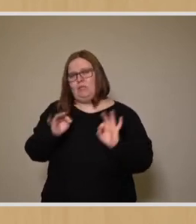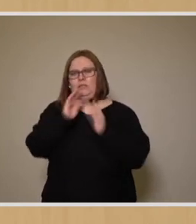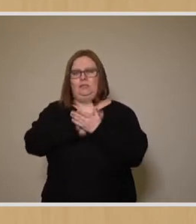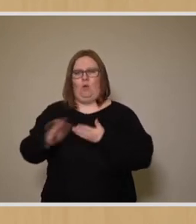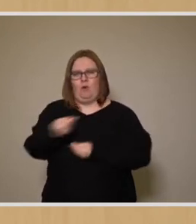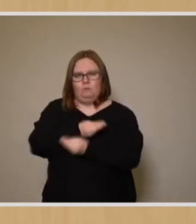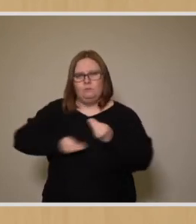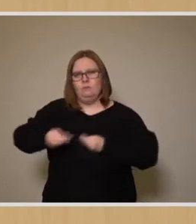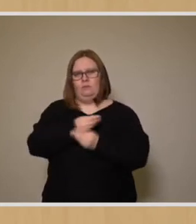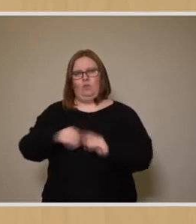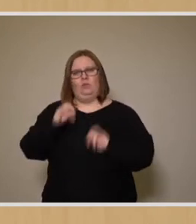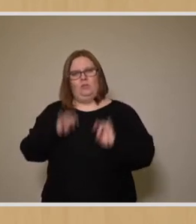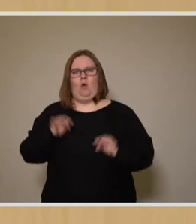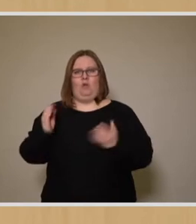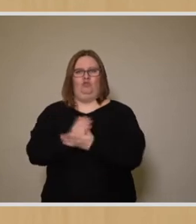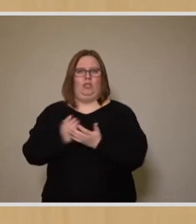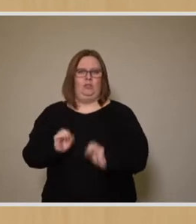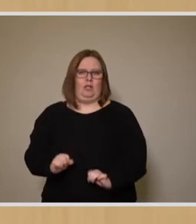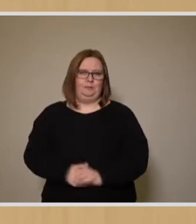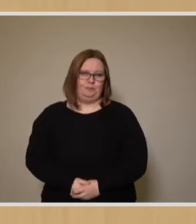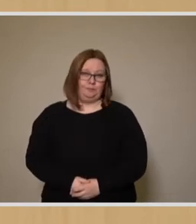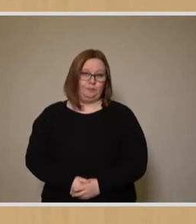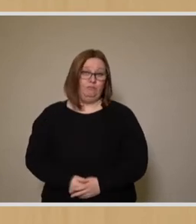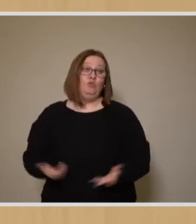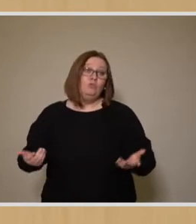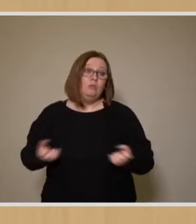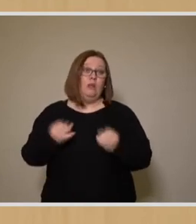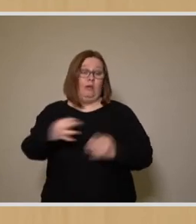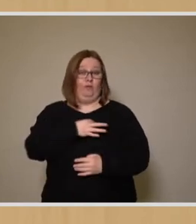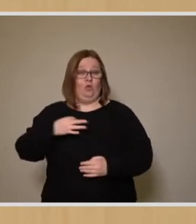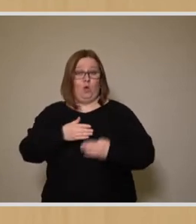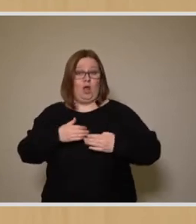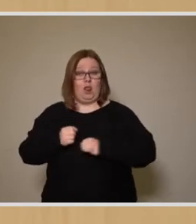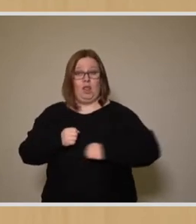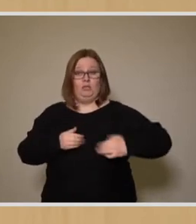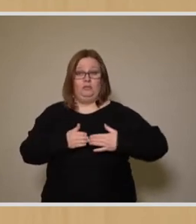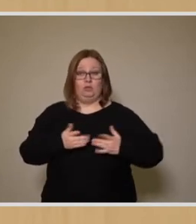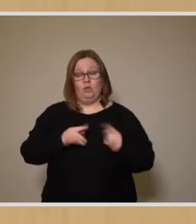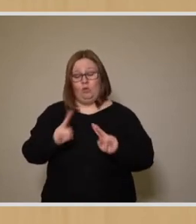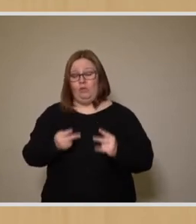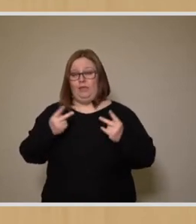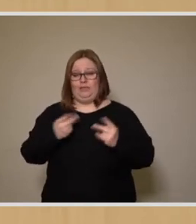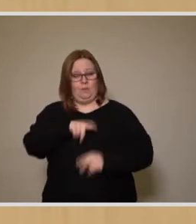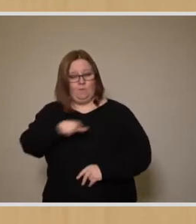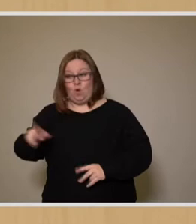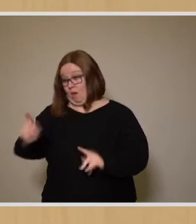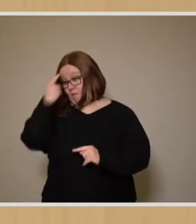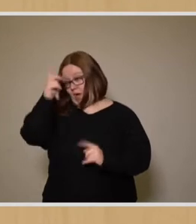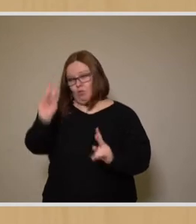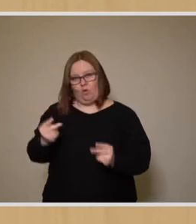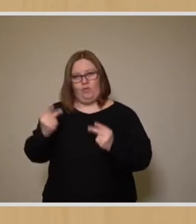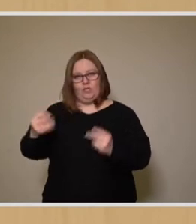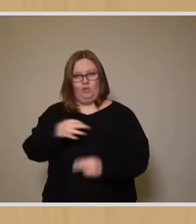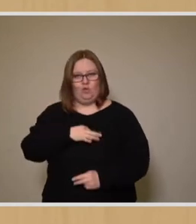Rat ein fundiertes Urteil bilden zu können. Und dazu zählen für uns als Linksfraktion die Meinungen aus der Bürgerschaft. Dazu